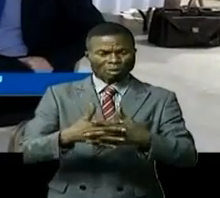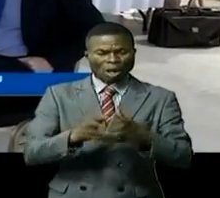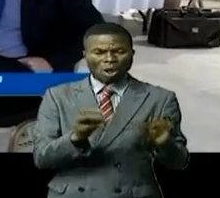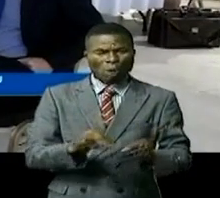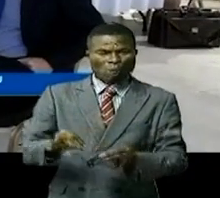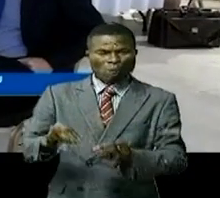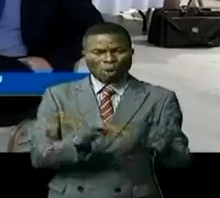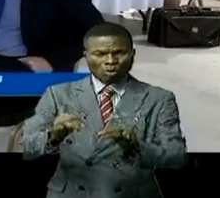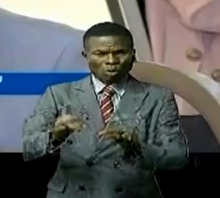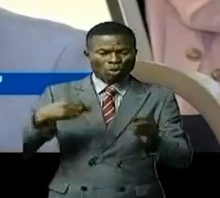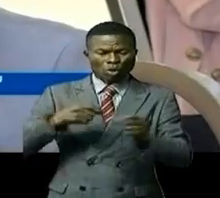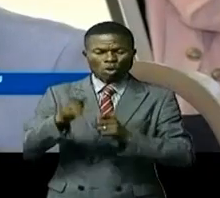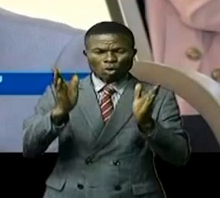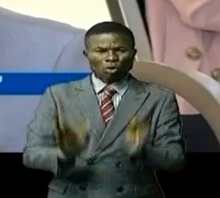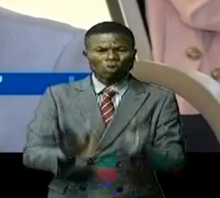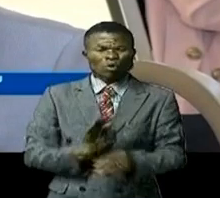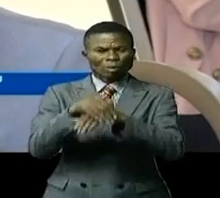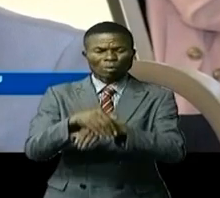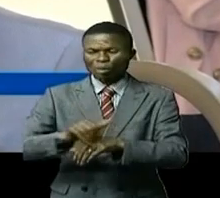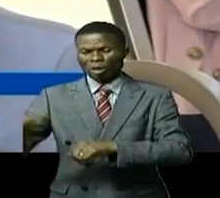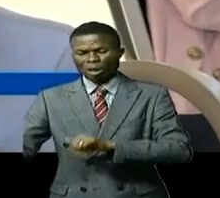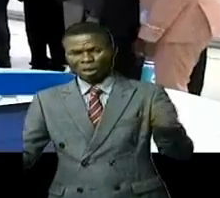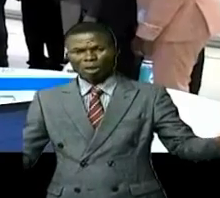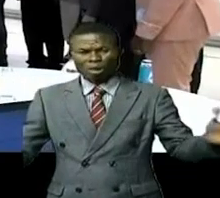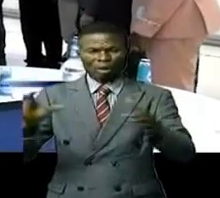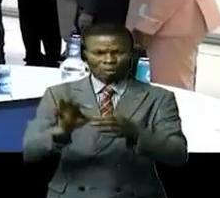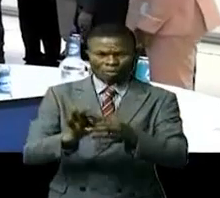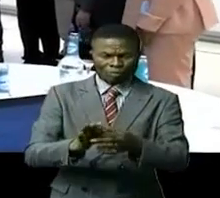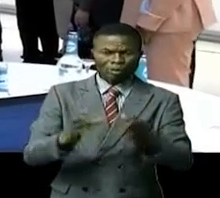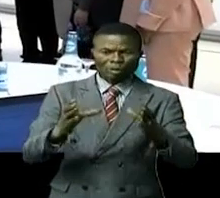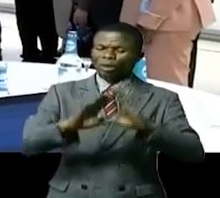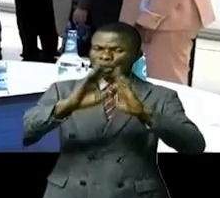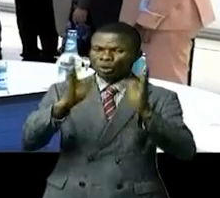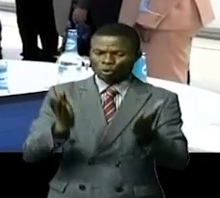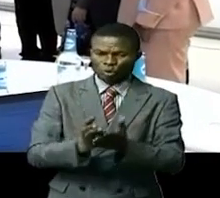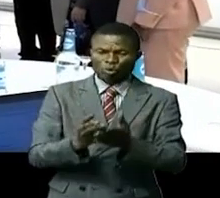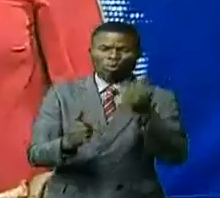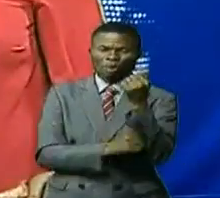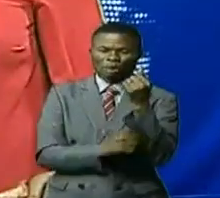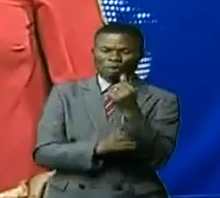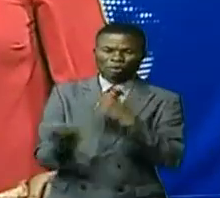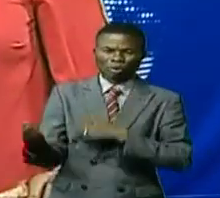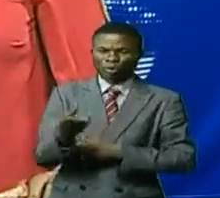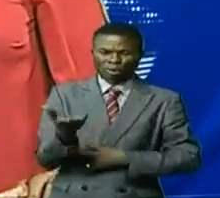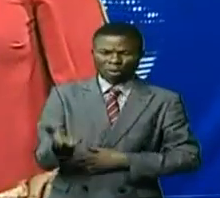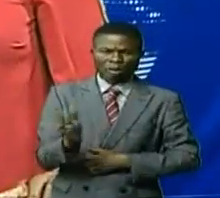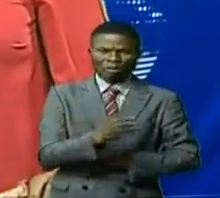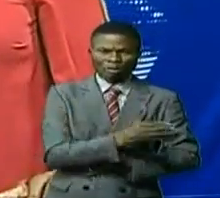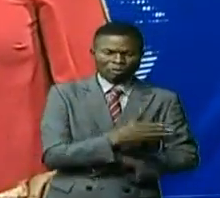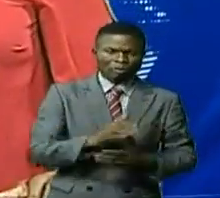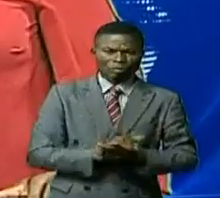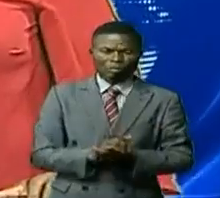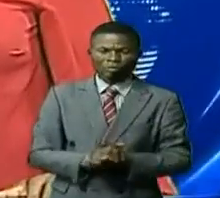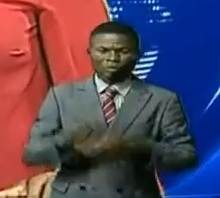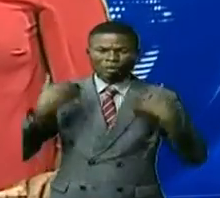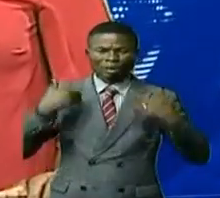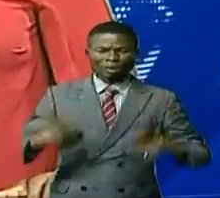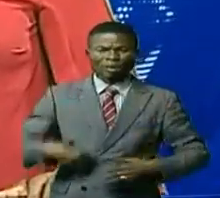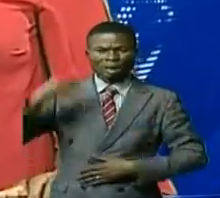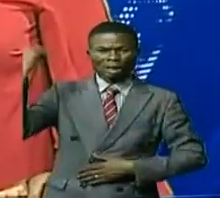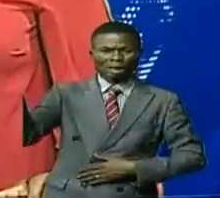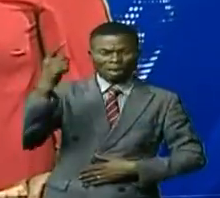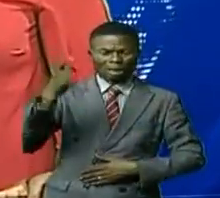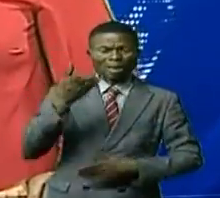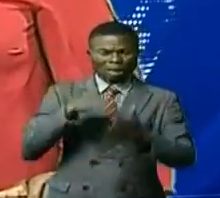de gouvernance participative sera mis en place avec toutes les parties prenantes. La couverture santé universelle figure